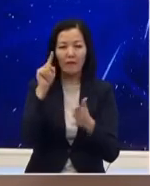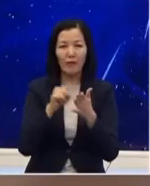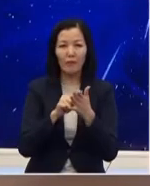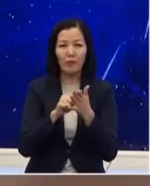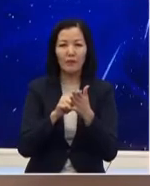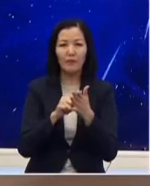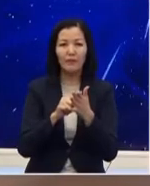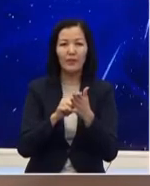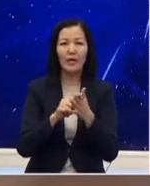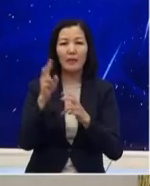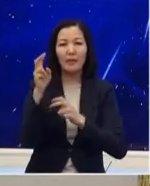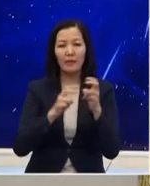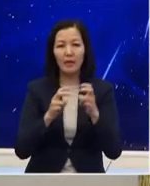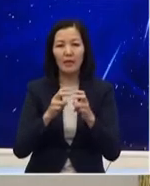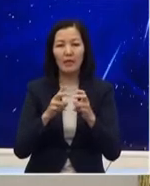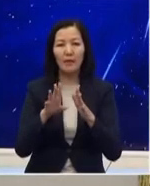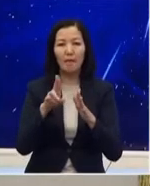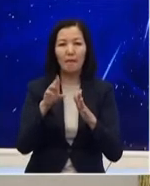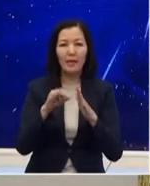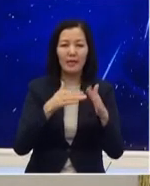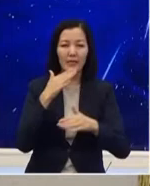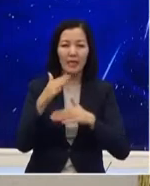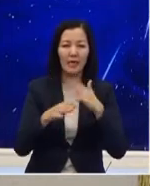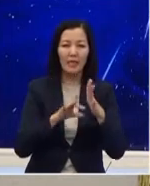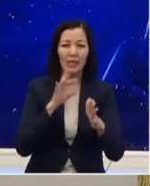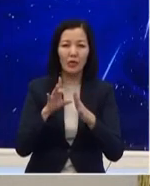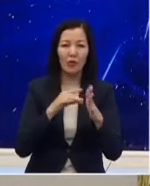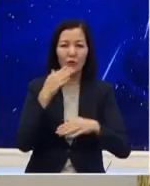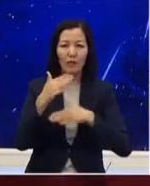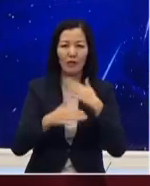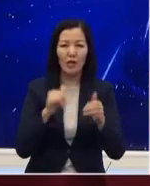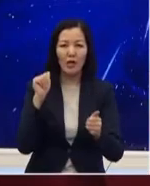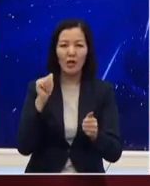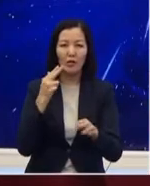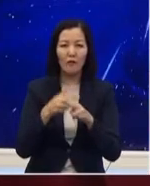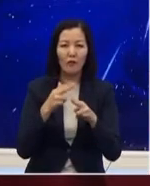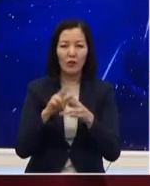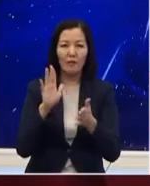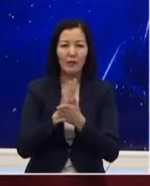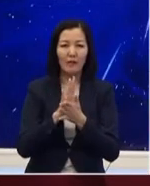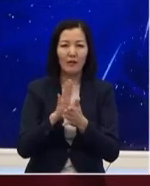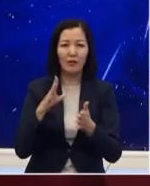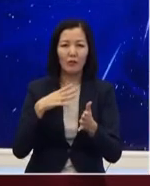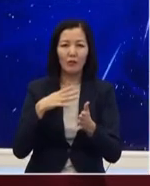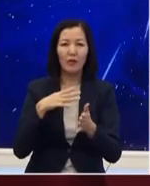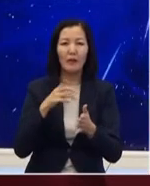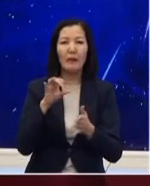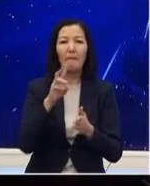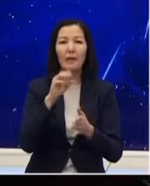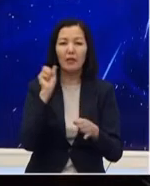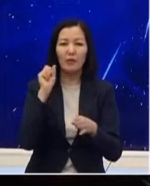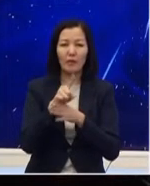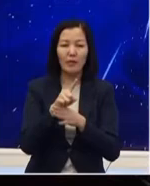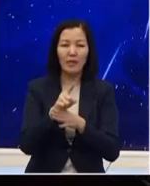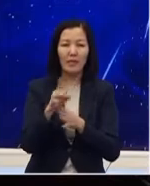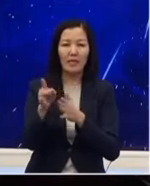вопросам, в частности, созданию предприятий по сортировке и переработке твердобытовых отходов. Амандык Баталов